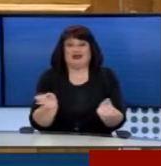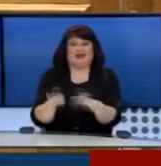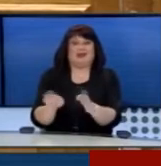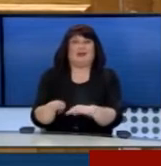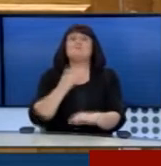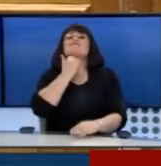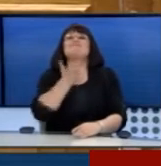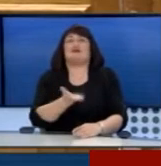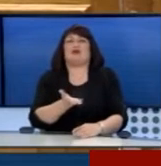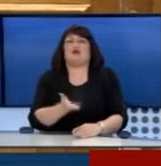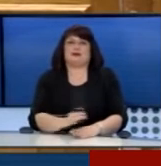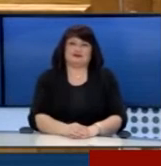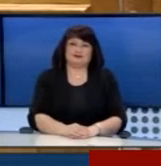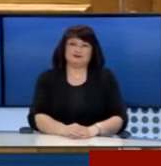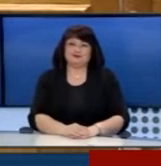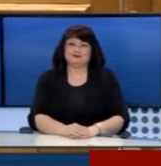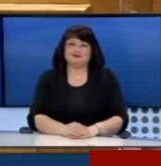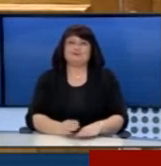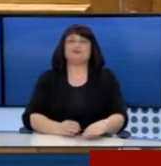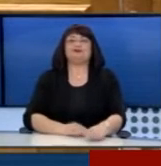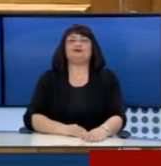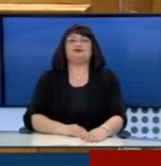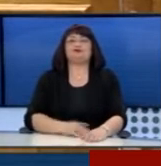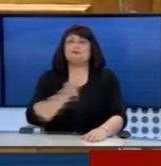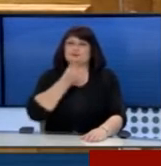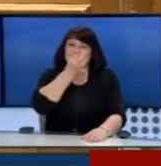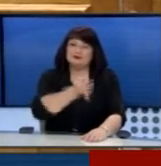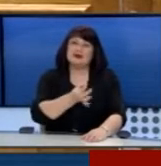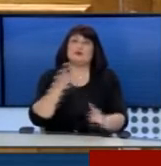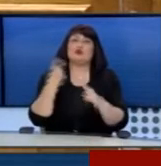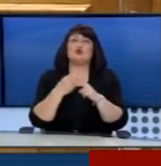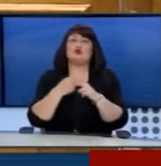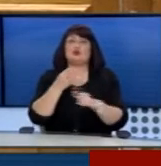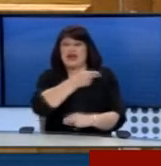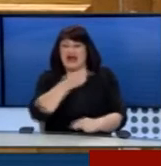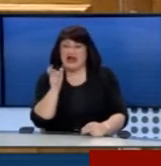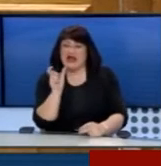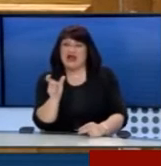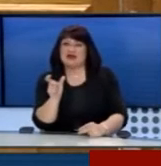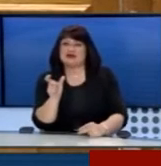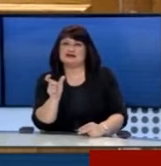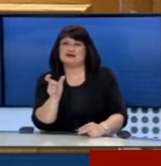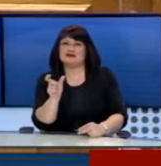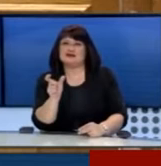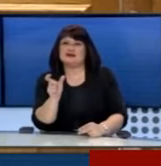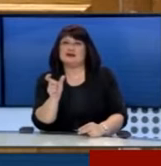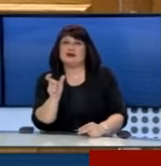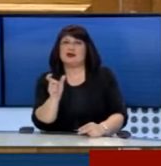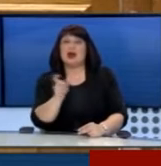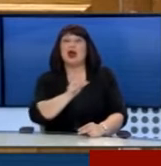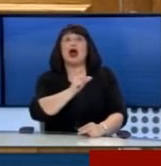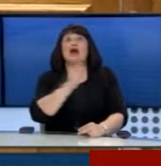Οι αλήθειες αυτές είναι, για να χρησιμοποιήσω μια σπουδαία φράση σας, ορατές διαγυμνού οφθαλμού.